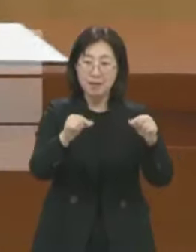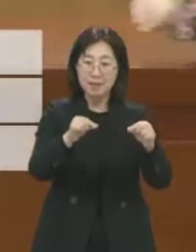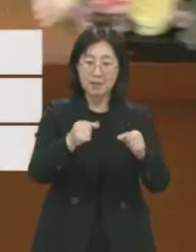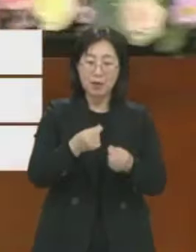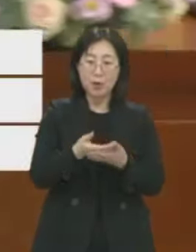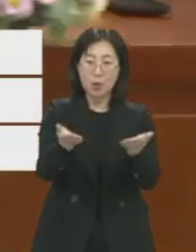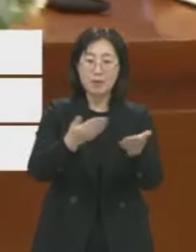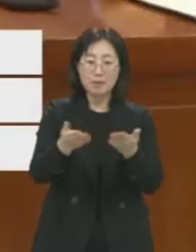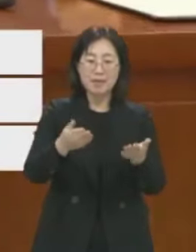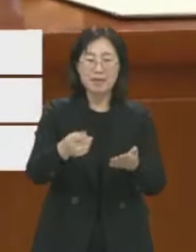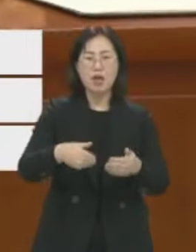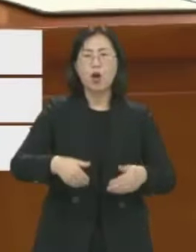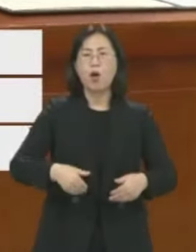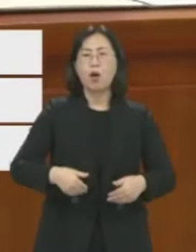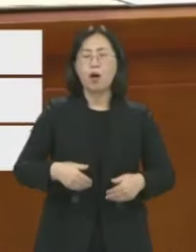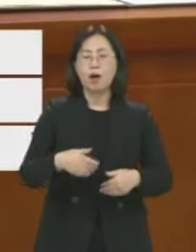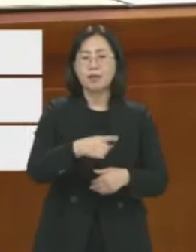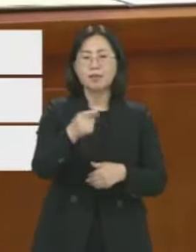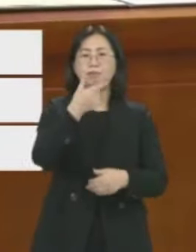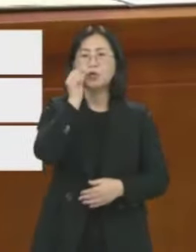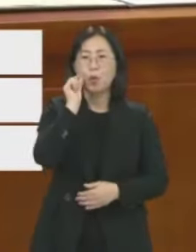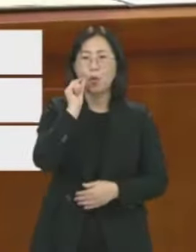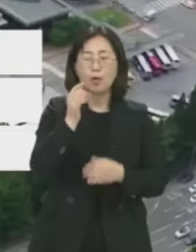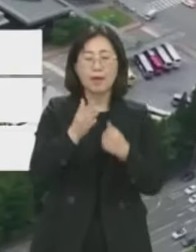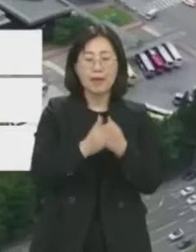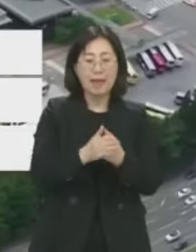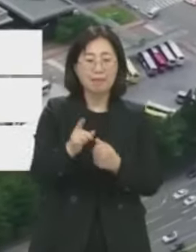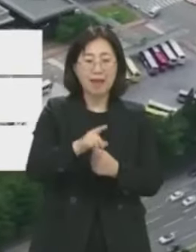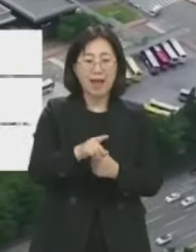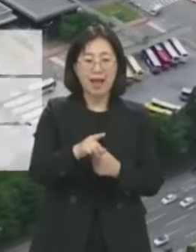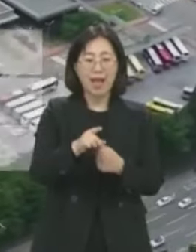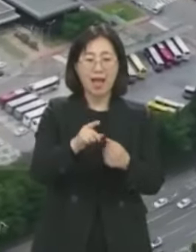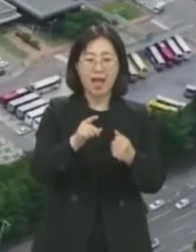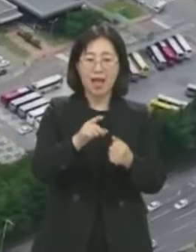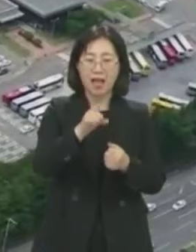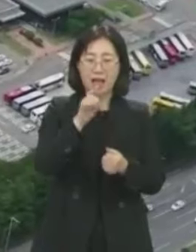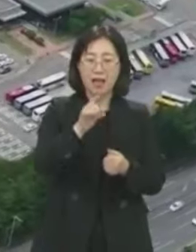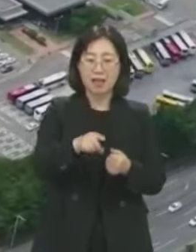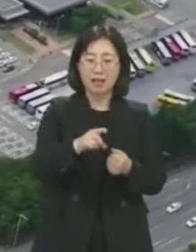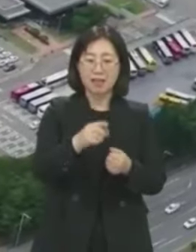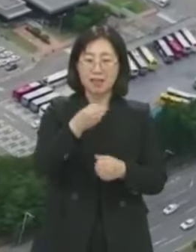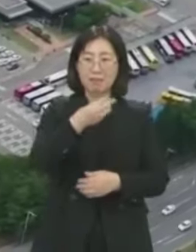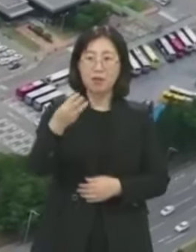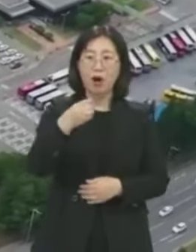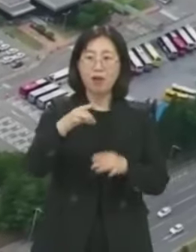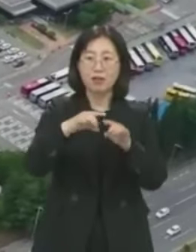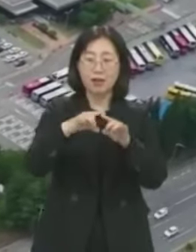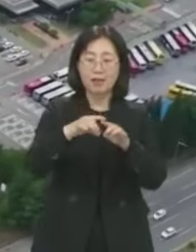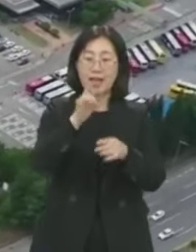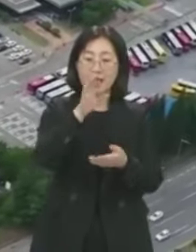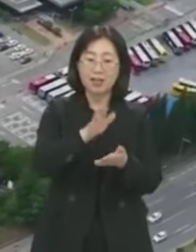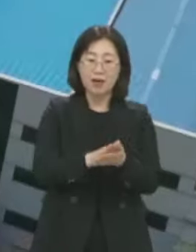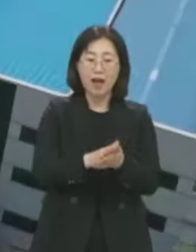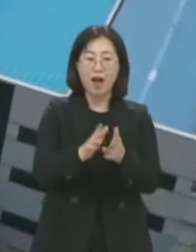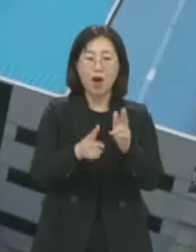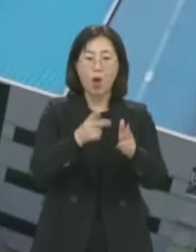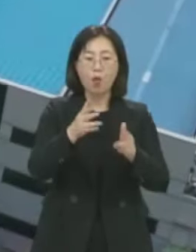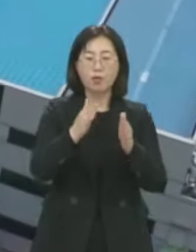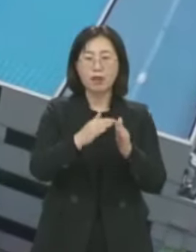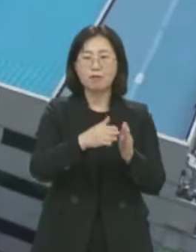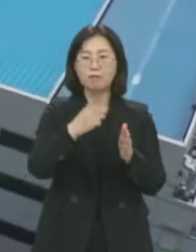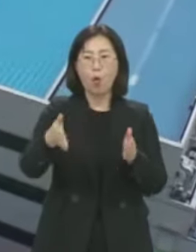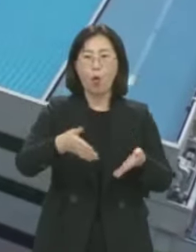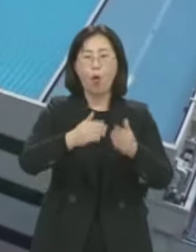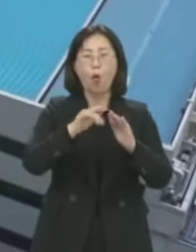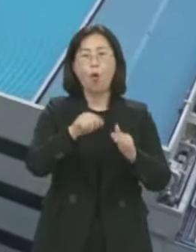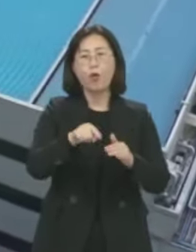공급이 수요를 따라가지 못하는 상황에서 HBM 공급 확대 승부수를 띄운 삼성전자의 천안 사업장 중요성이 더욱